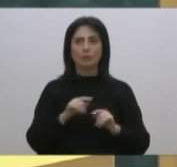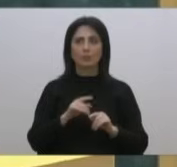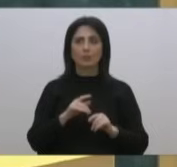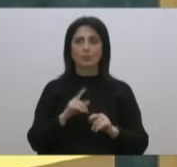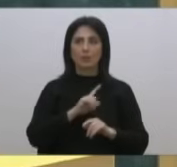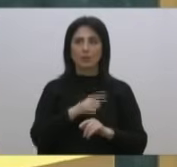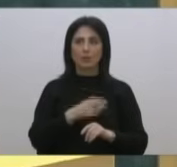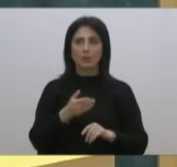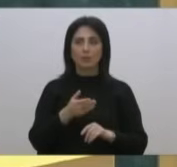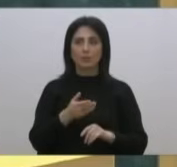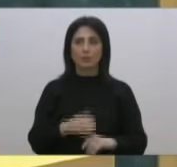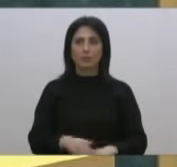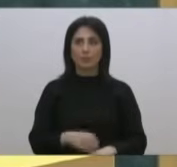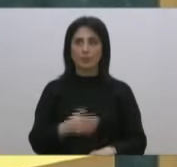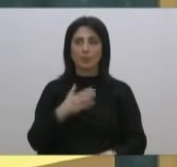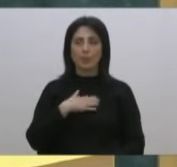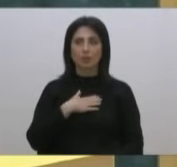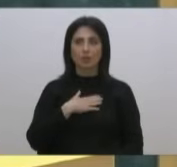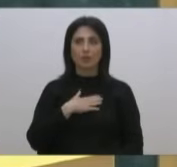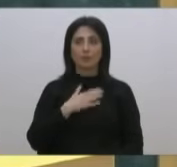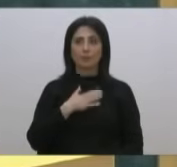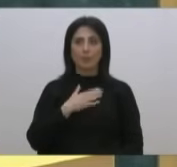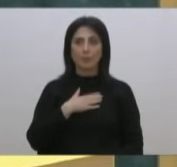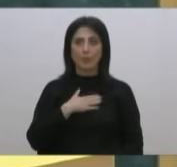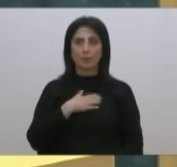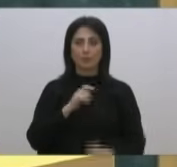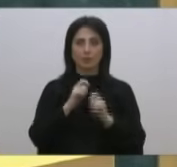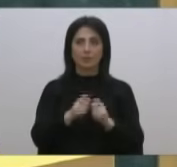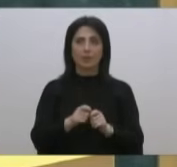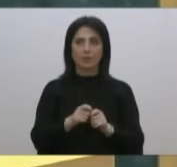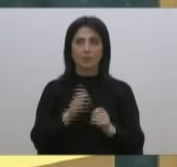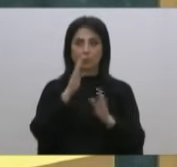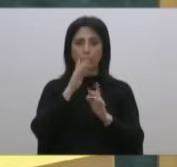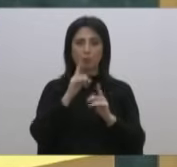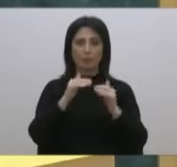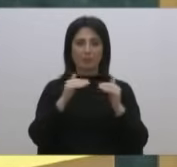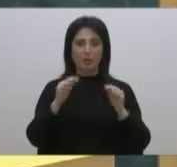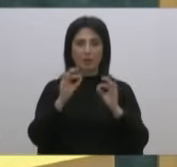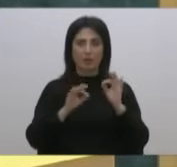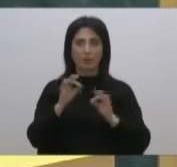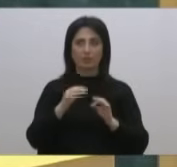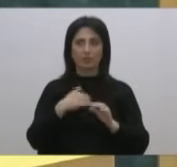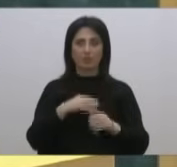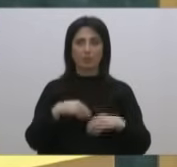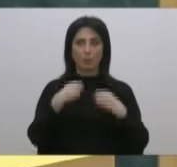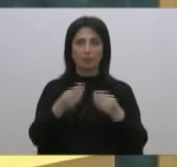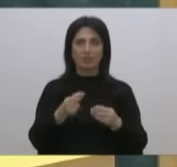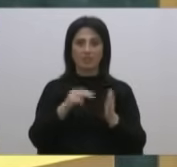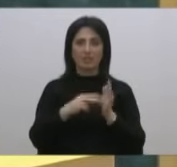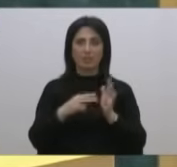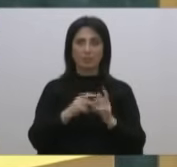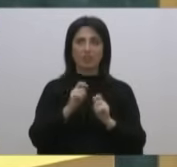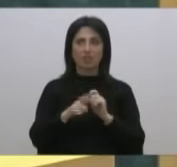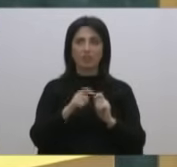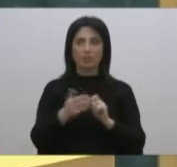opoziției, rolis gazilereba. Anu, ce-n davați aset, bune brivi barieri. Ce-n mogeciți să biuceți,